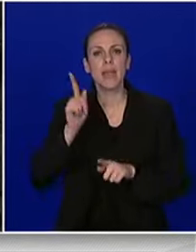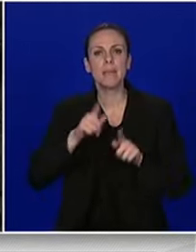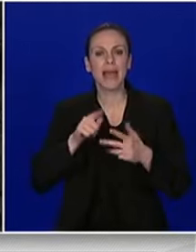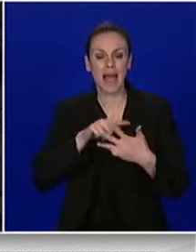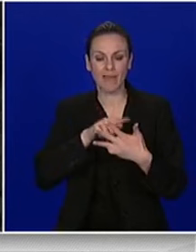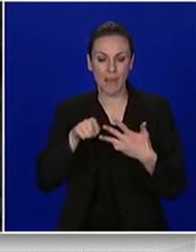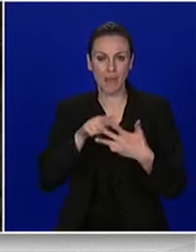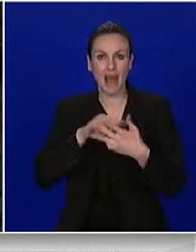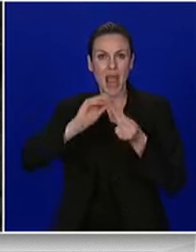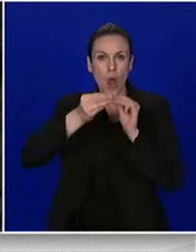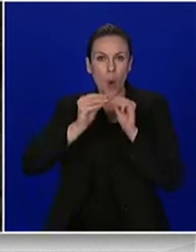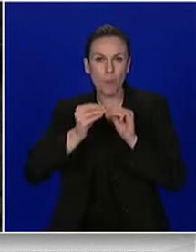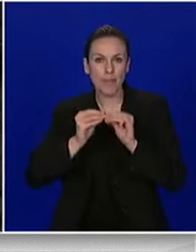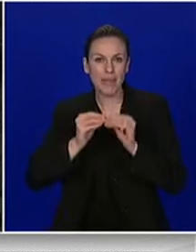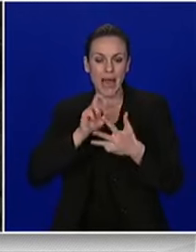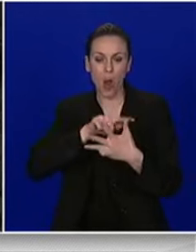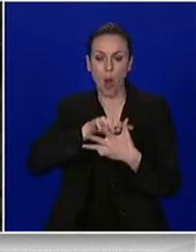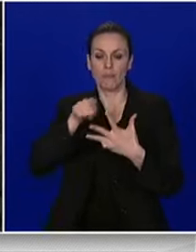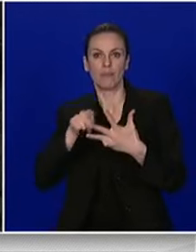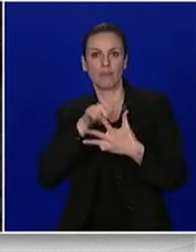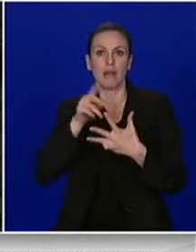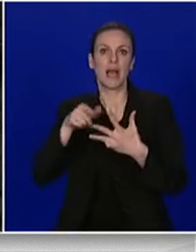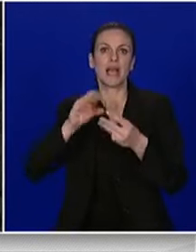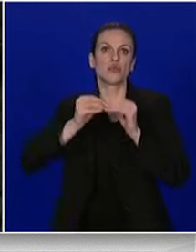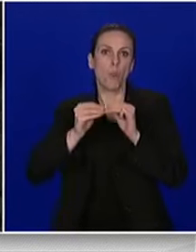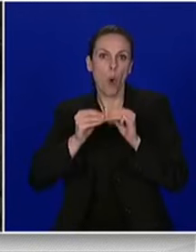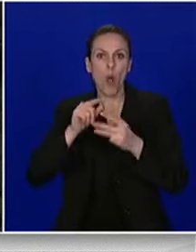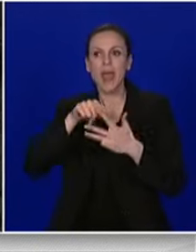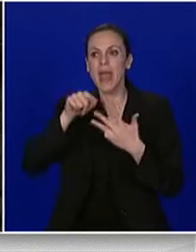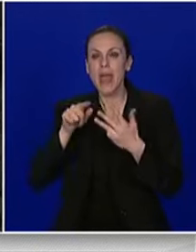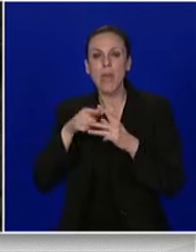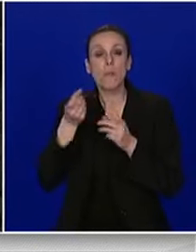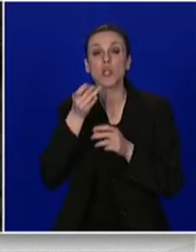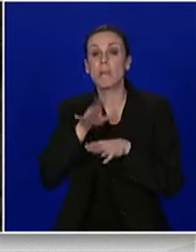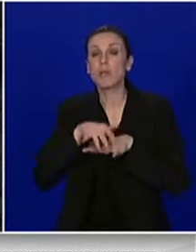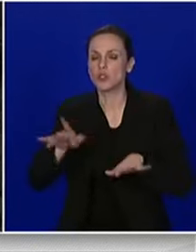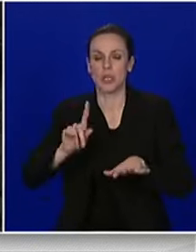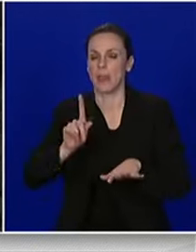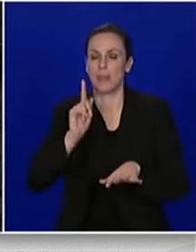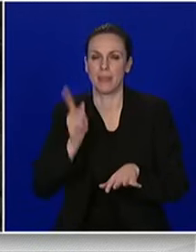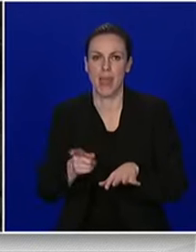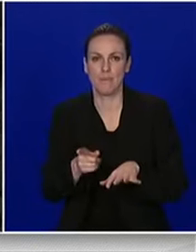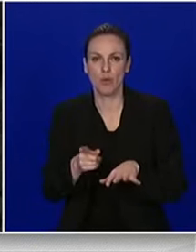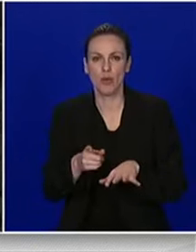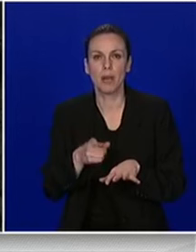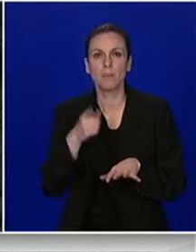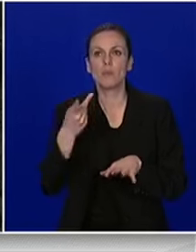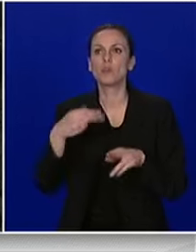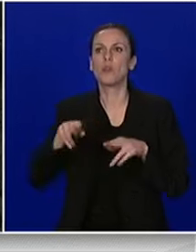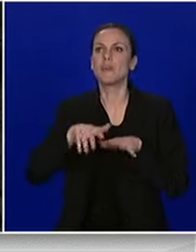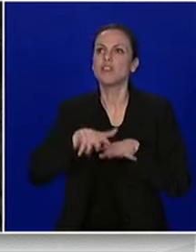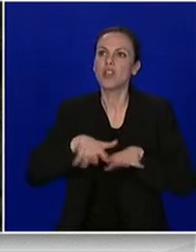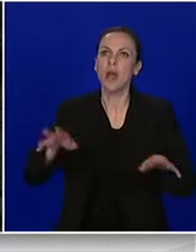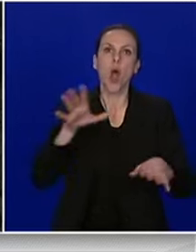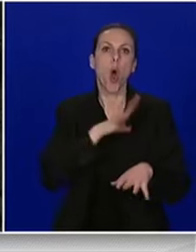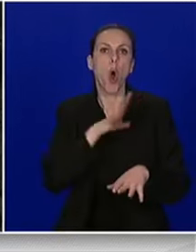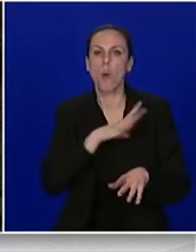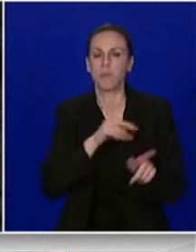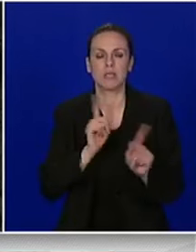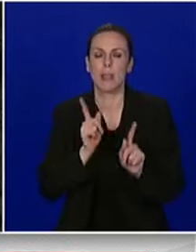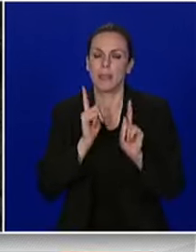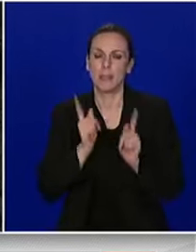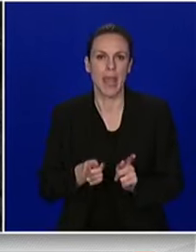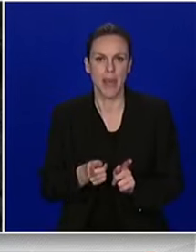rekombinacija kod virusa rezultirati njegovim bržim širenjem, njegovom većom virulentnošću, opasnijim